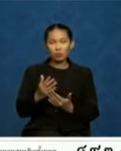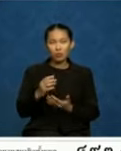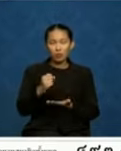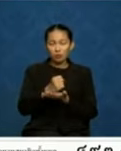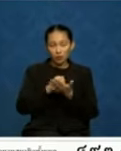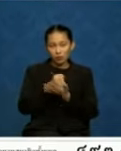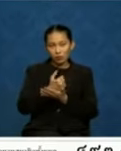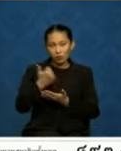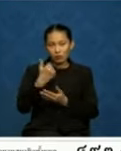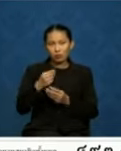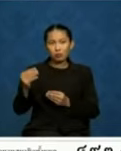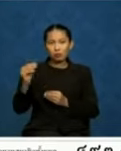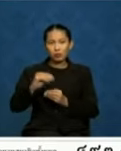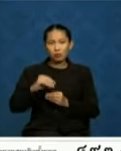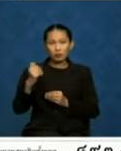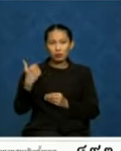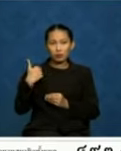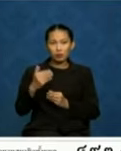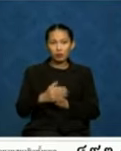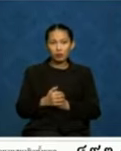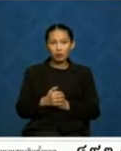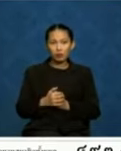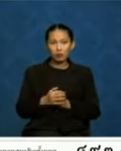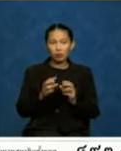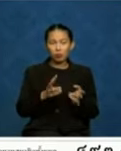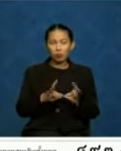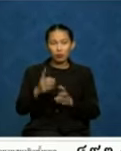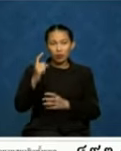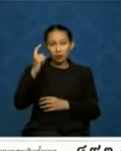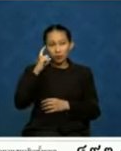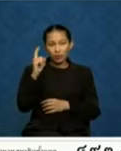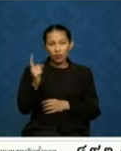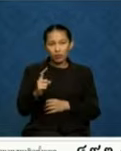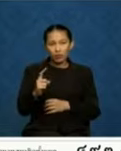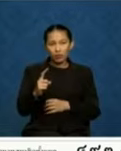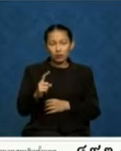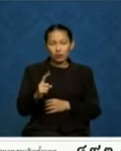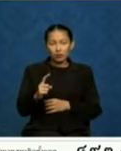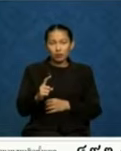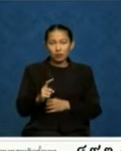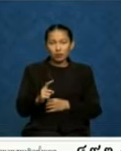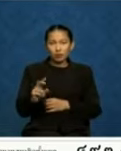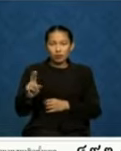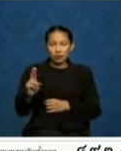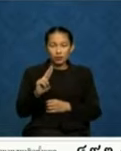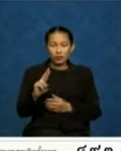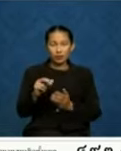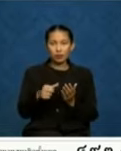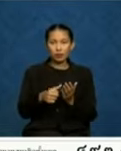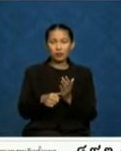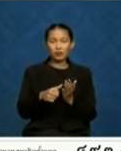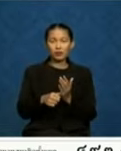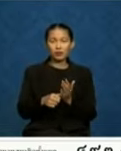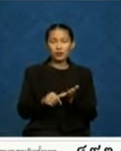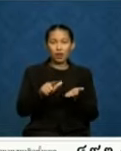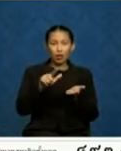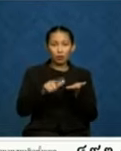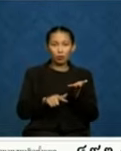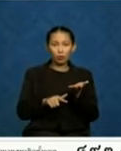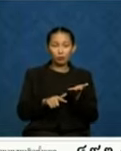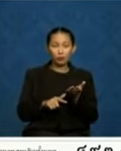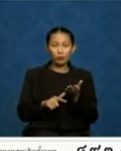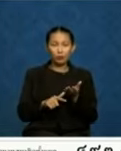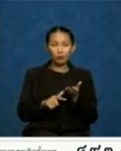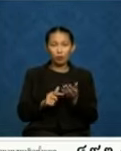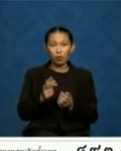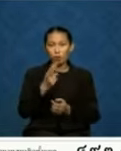พิ่มมากขึ้นดังนั้นแนวคิดที่ว่าจะใช้ภาษีมาลดพฤติกรรมการบริโภ